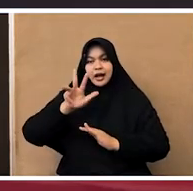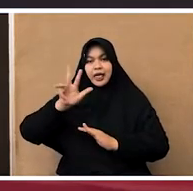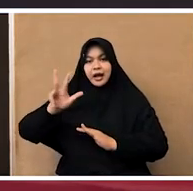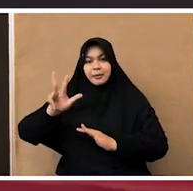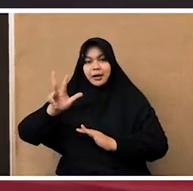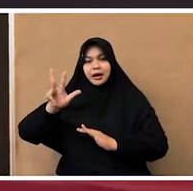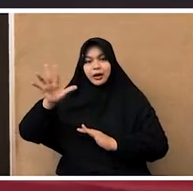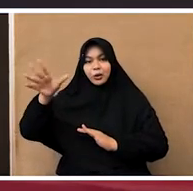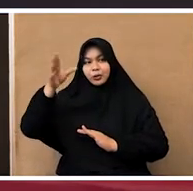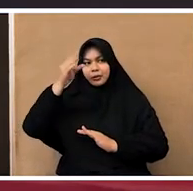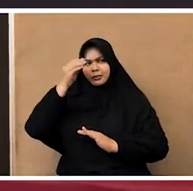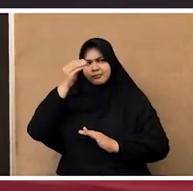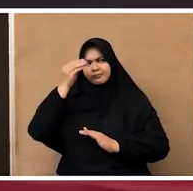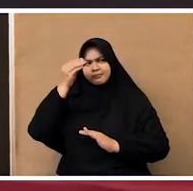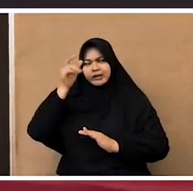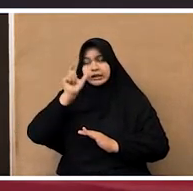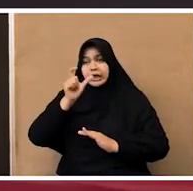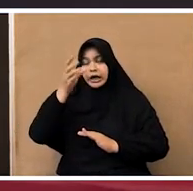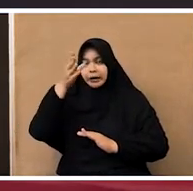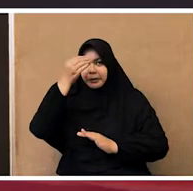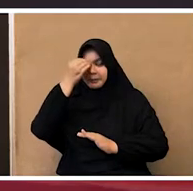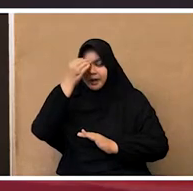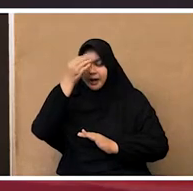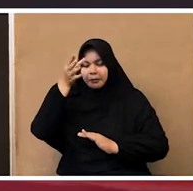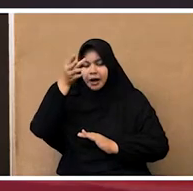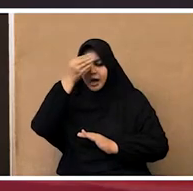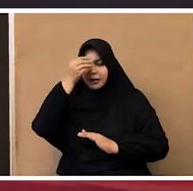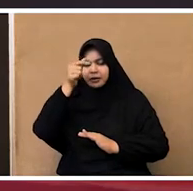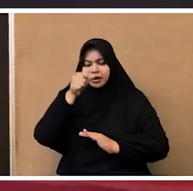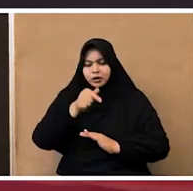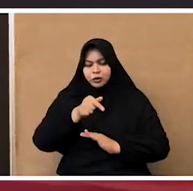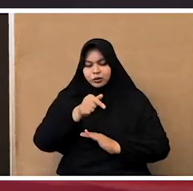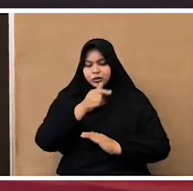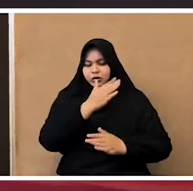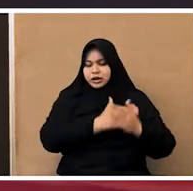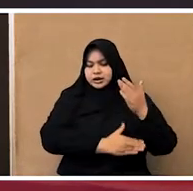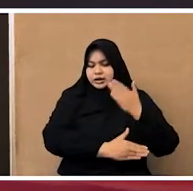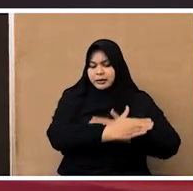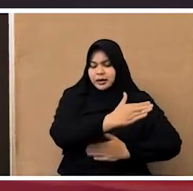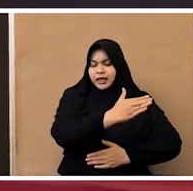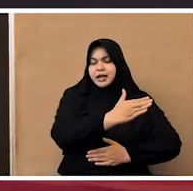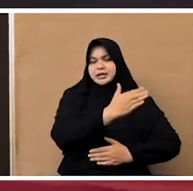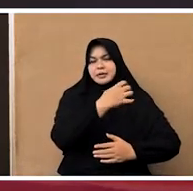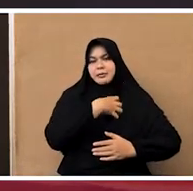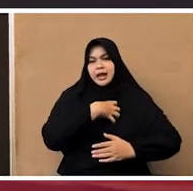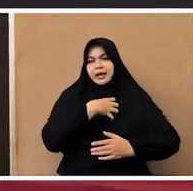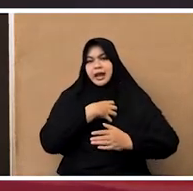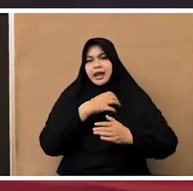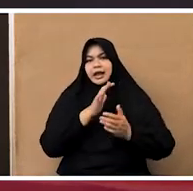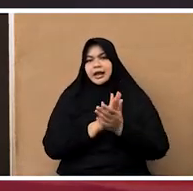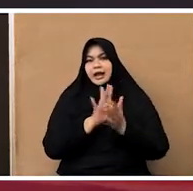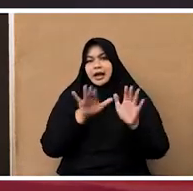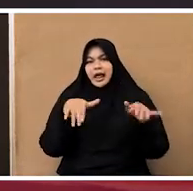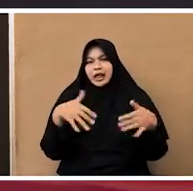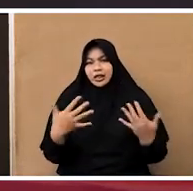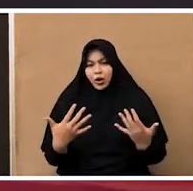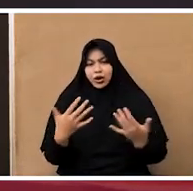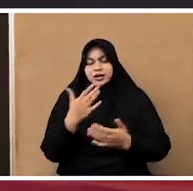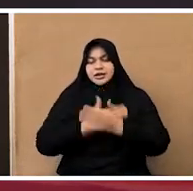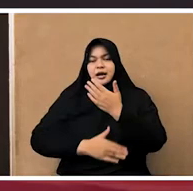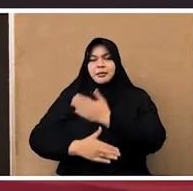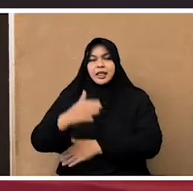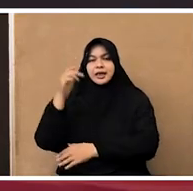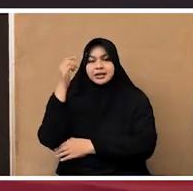memahaminya adalah disabilitas mental dan atau disabilitas